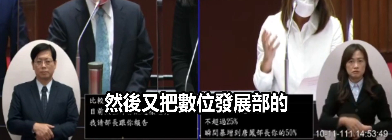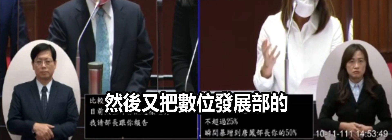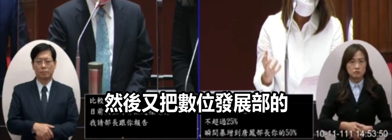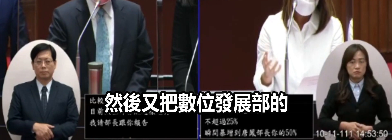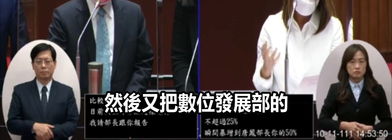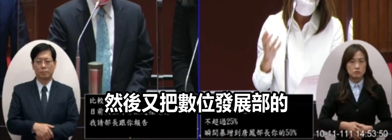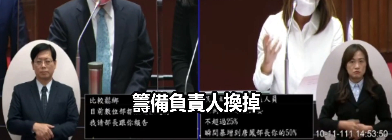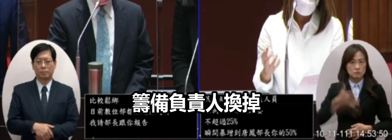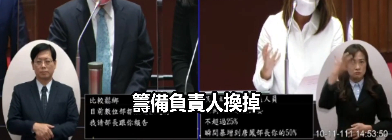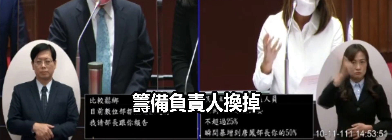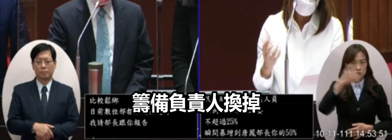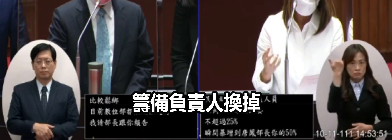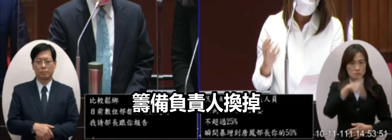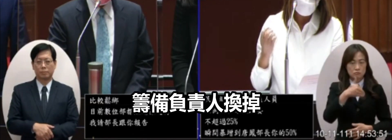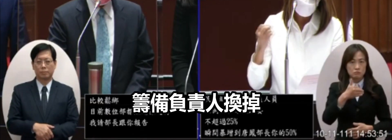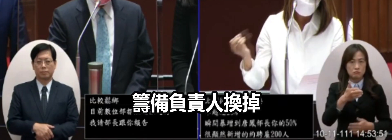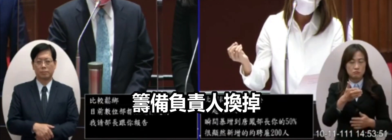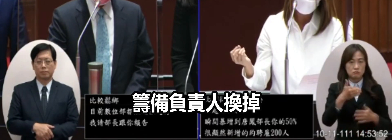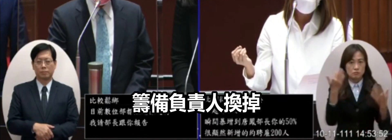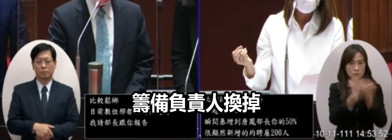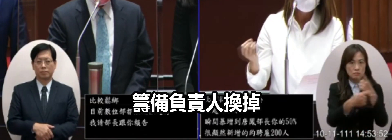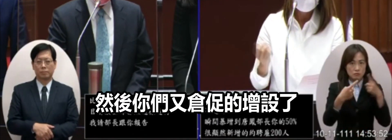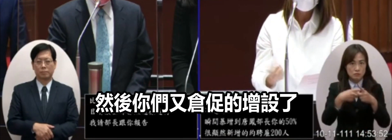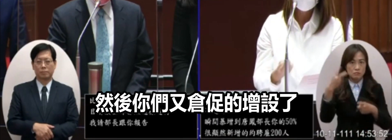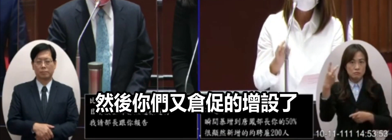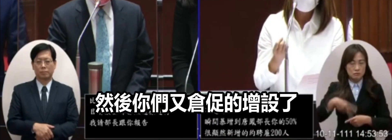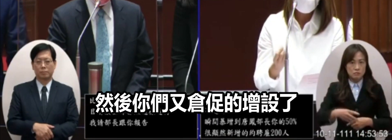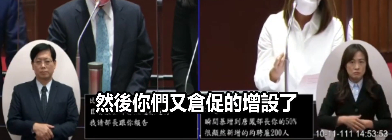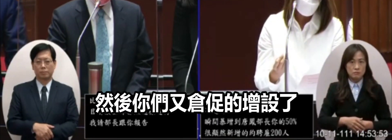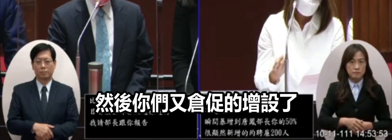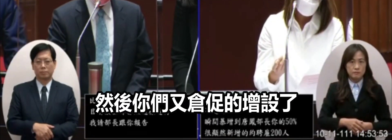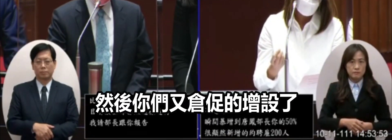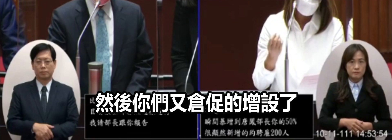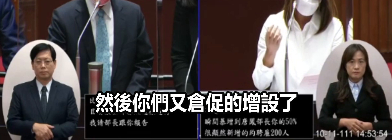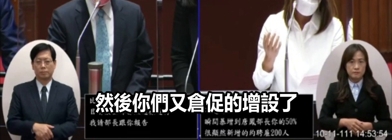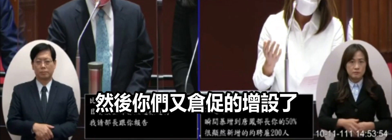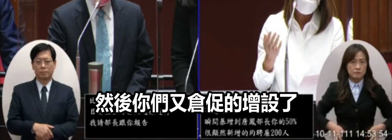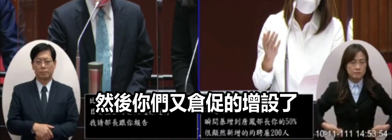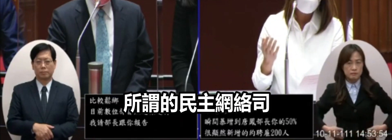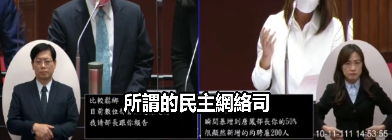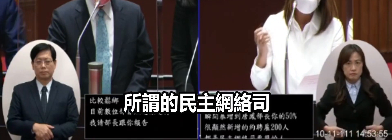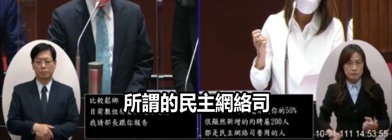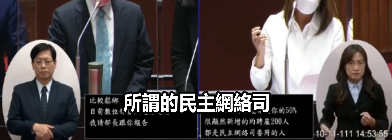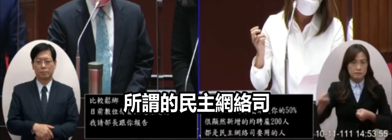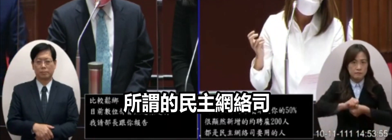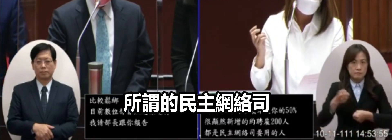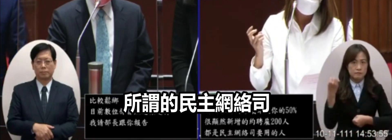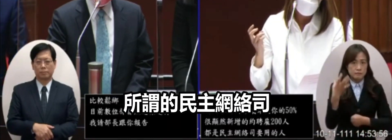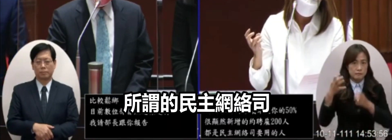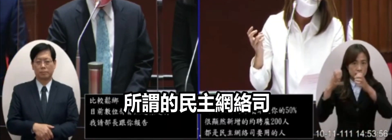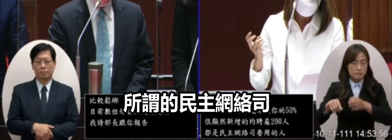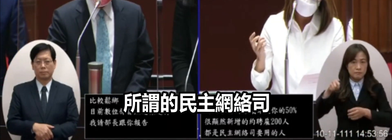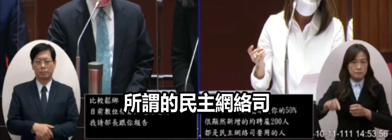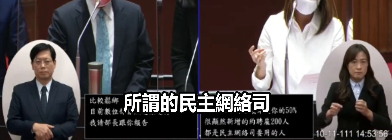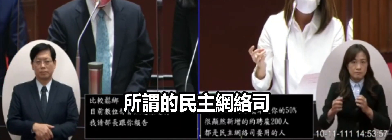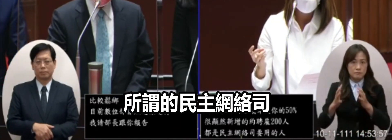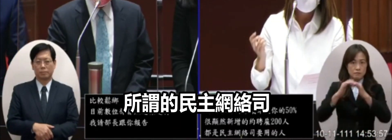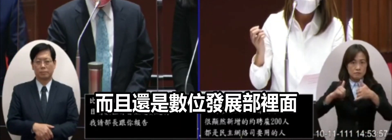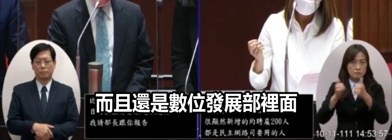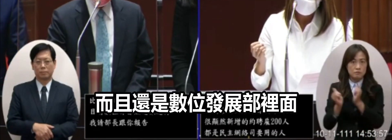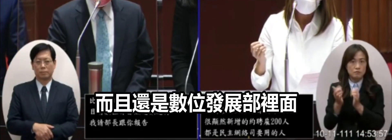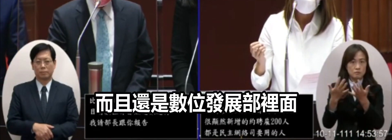数位发展部的筹备负责人换掉，然后你们又仓促地增设了这个所谓的民主网络